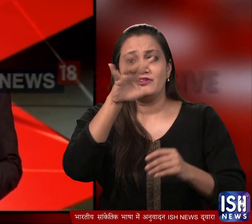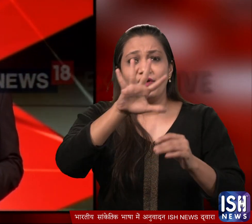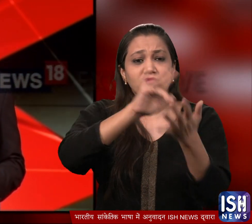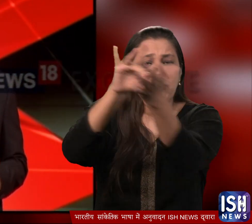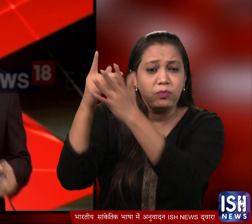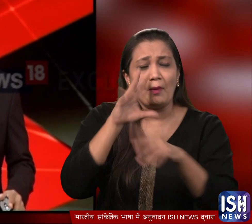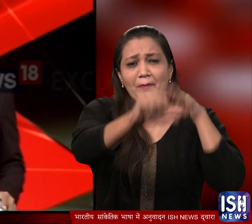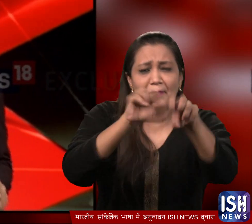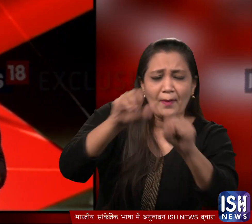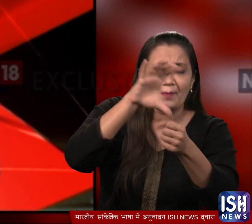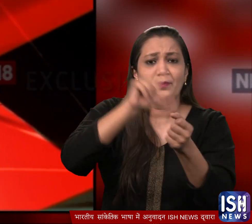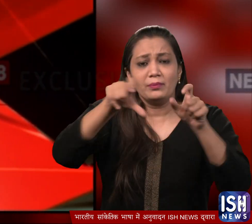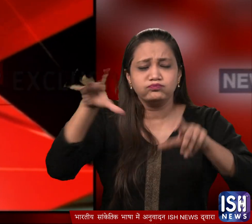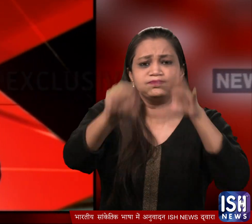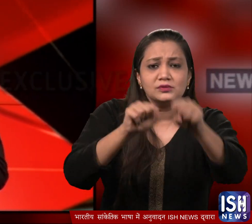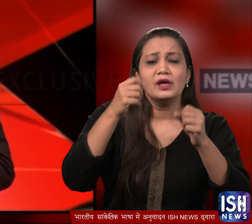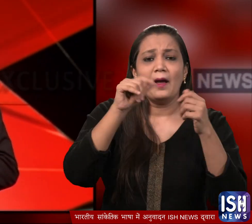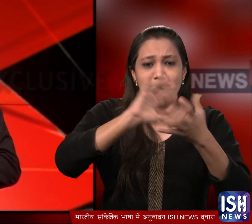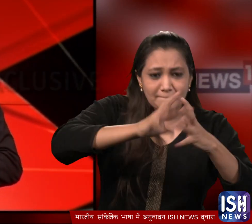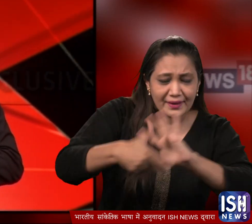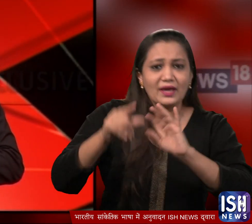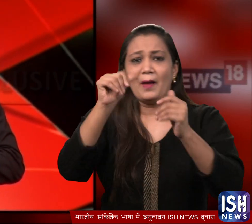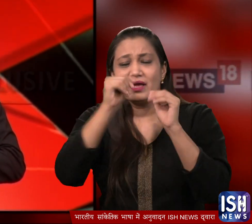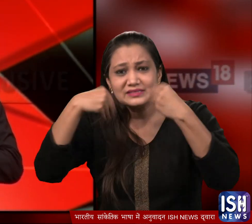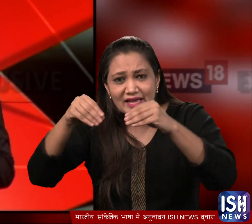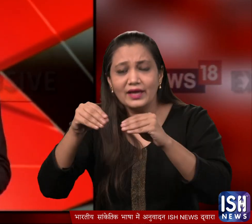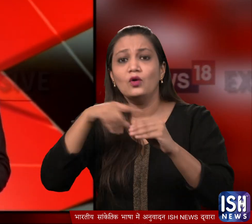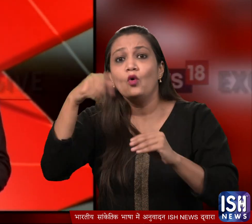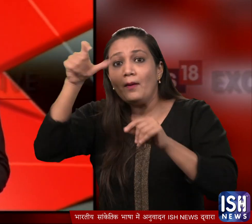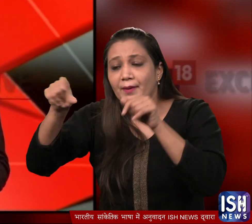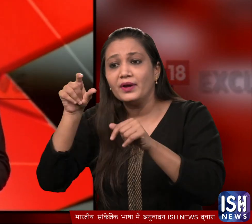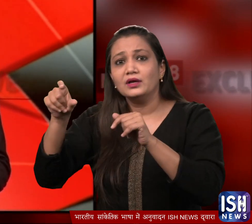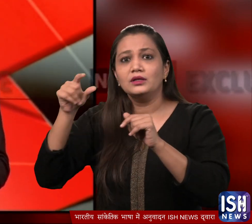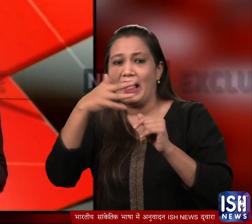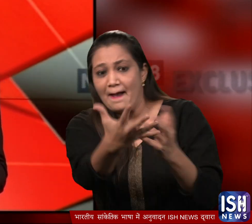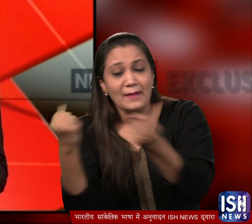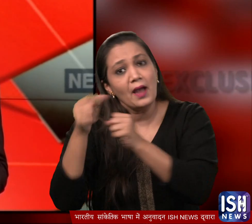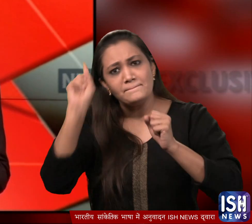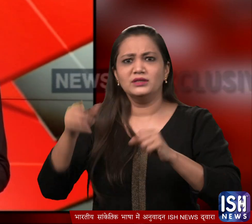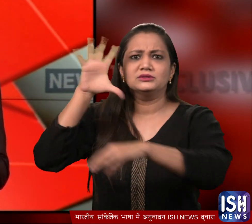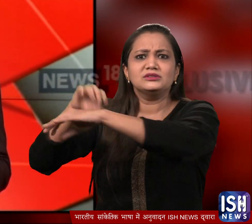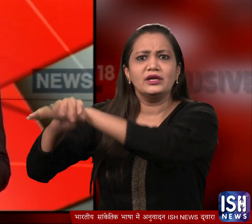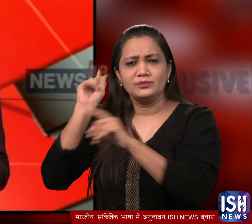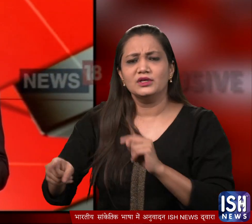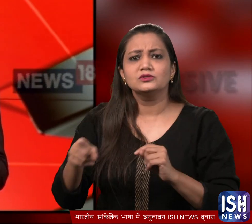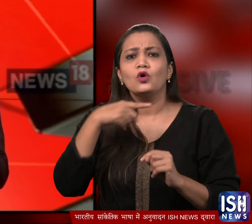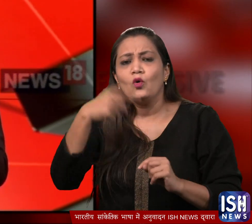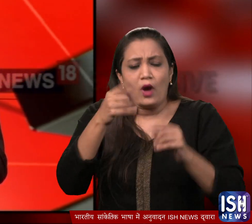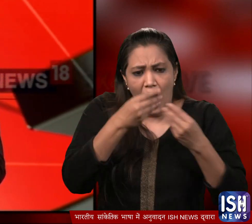दबोचे जा चुके हैं। शराब बनाने और बेचने वालों के साथ अब अवैध शराब के ग्राहकों की नकेल कसना भी जरूरी है। अवैध शराब का धंधा उन्हीं लोगों